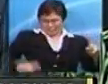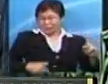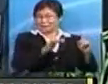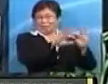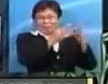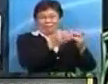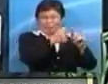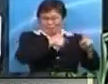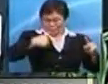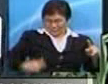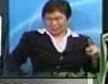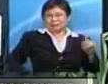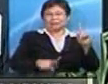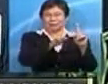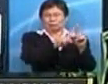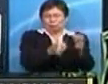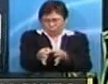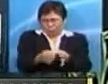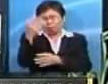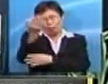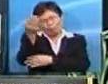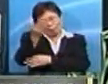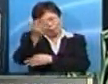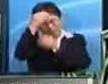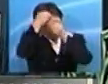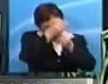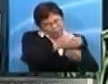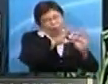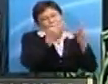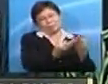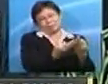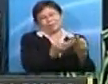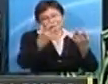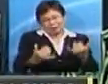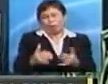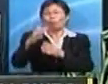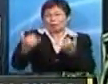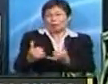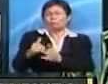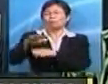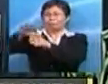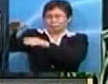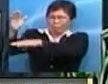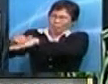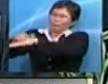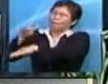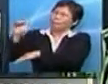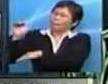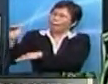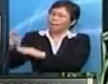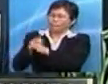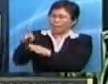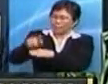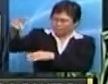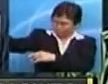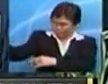dan satu briefing taklimat akan diberikan kepada mereka dan kali ini akan melibatkan pakar-pakar